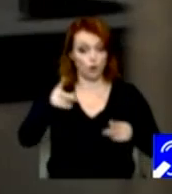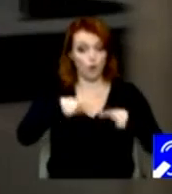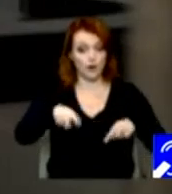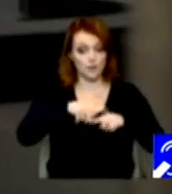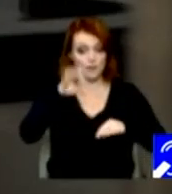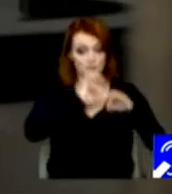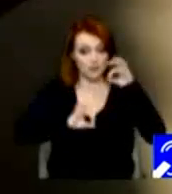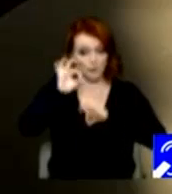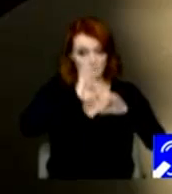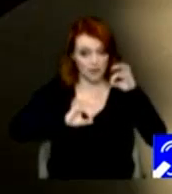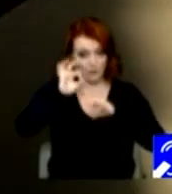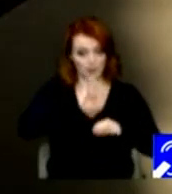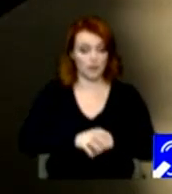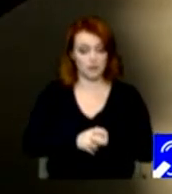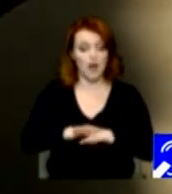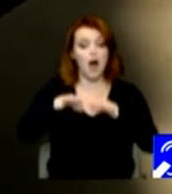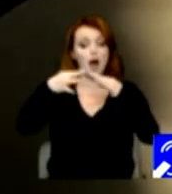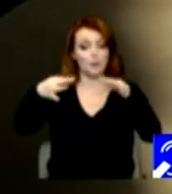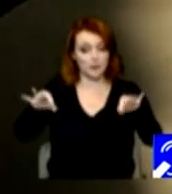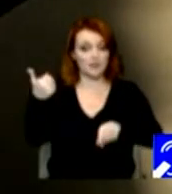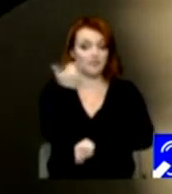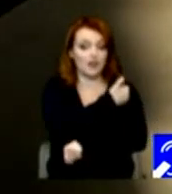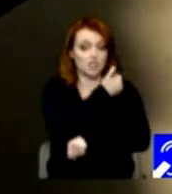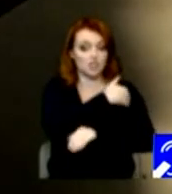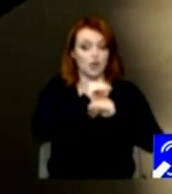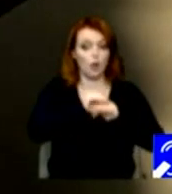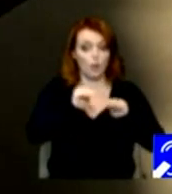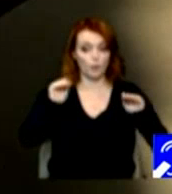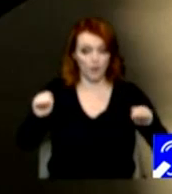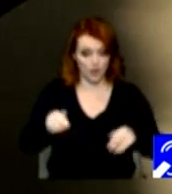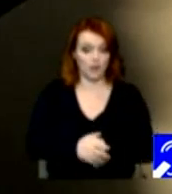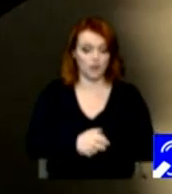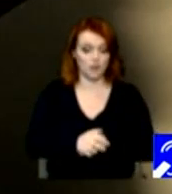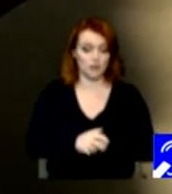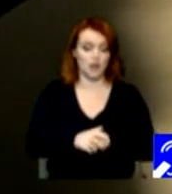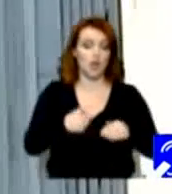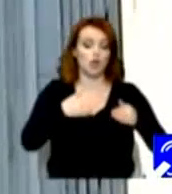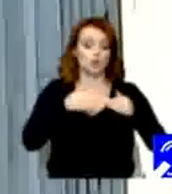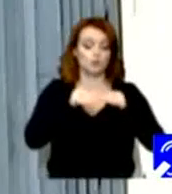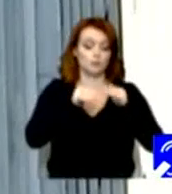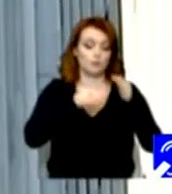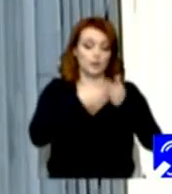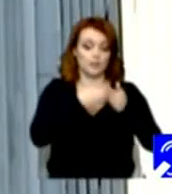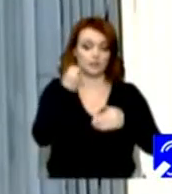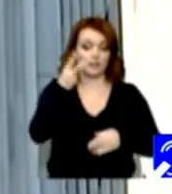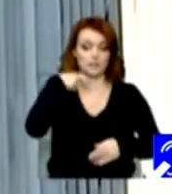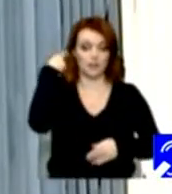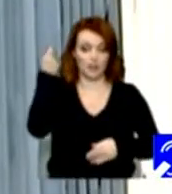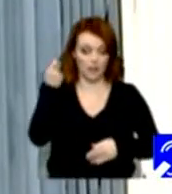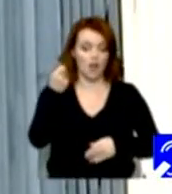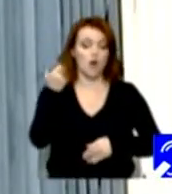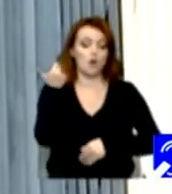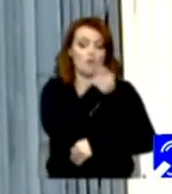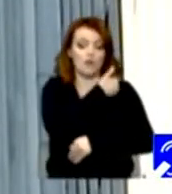medicamentului și dispozitivelor medicale permis accelerarea copiilor de la 12 ani cu 0 produs de fază biontech părinții se pot